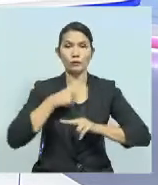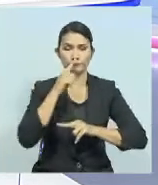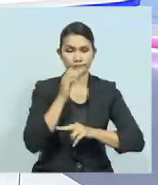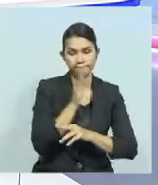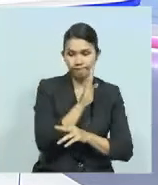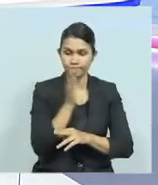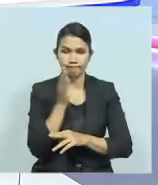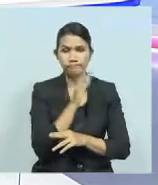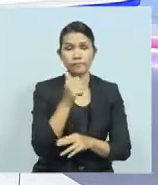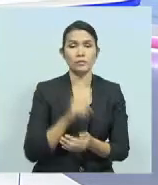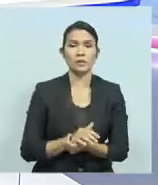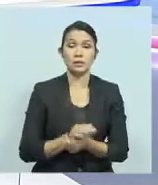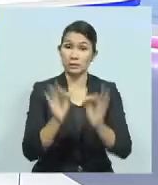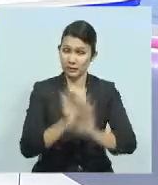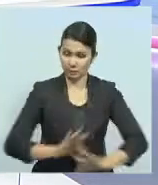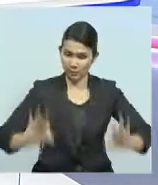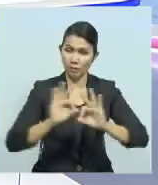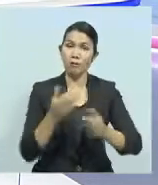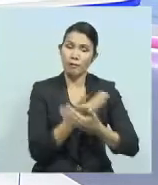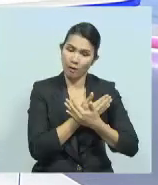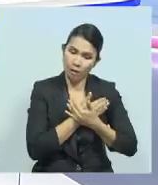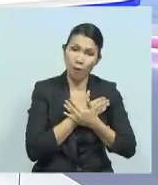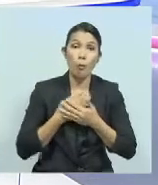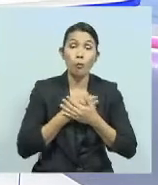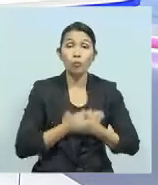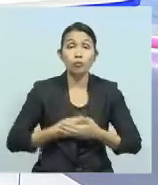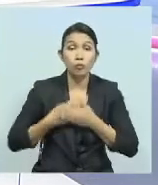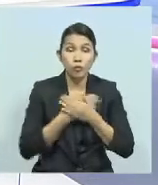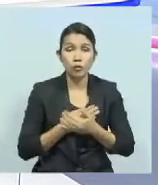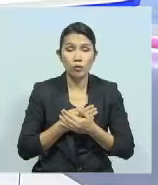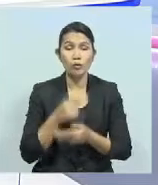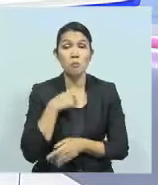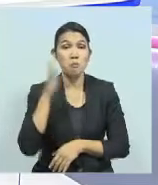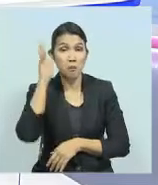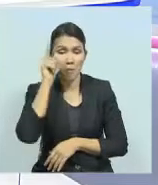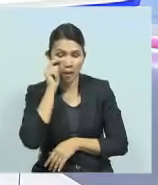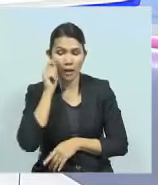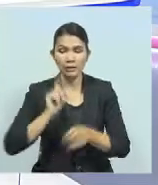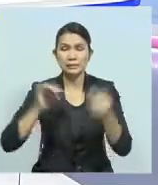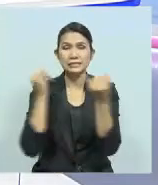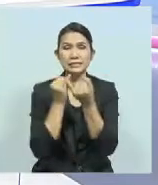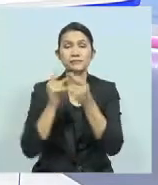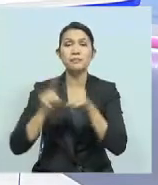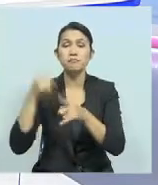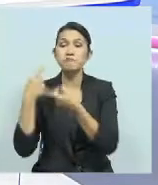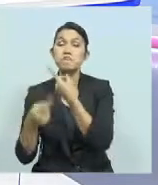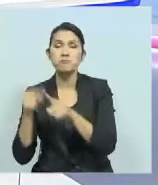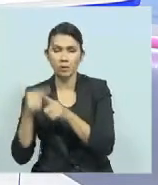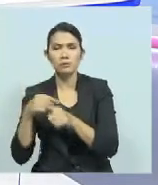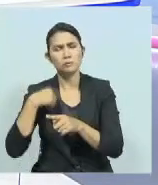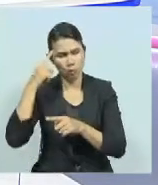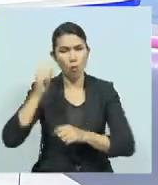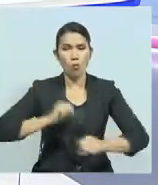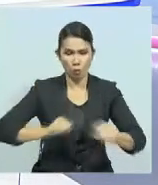ที่ดีของเราได้ด้วย สำคัญก็คือเรื่องของความรักความอบอุ่นในครอบครัวถ้าเกิดพ่อแม่ผู้ปกครองทำตัวเหมือนเพื่อนเขาเป็นเพื่อนเขาคนหนึ่งผมเชื่อว่า